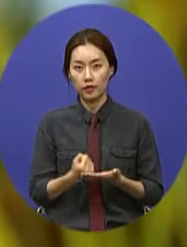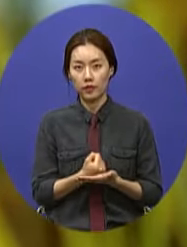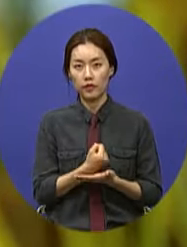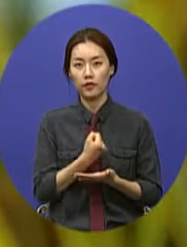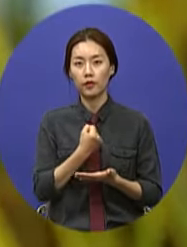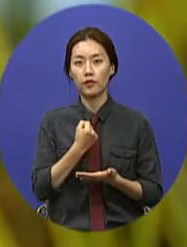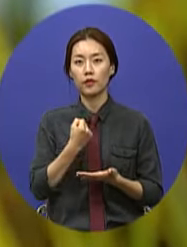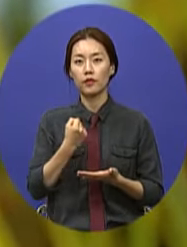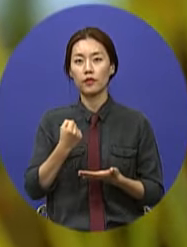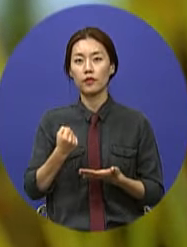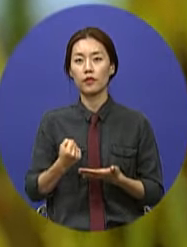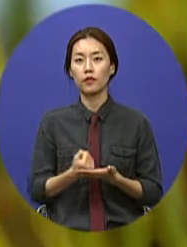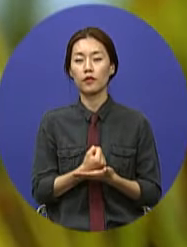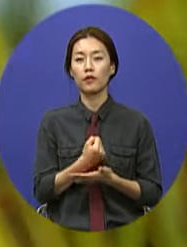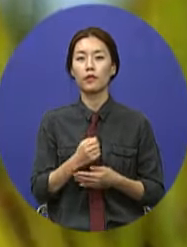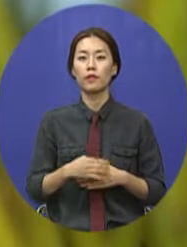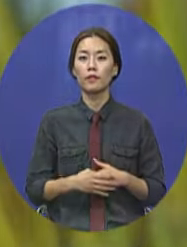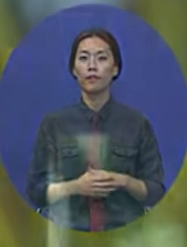같습니다.